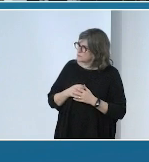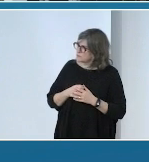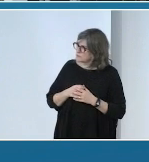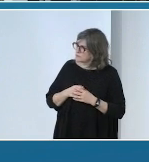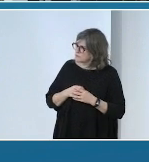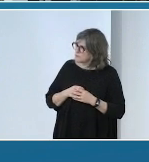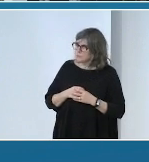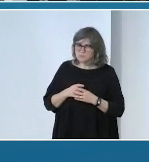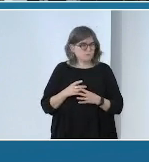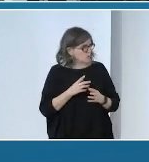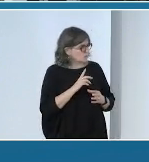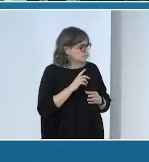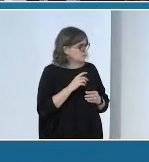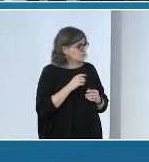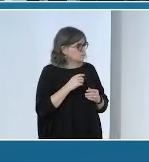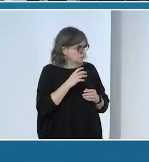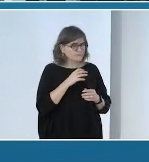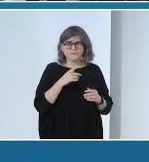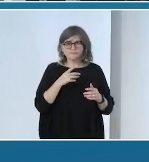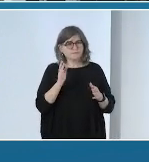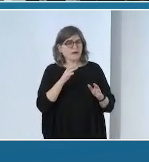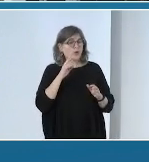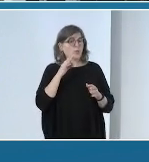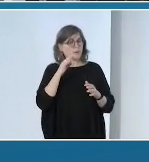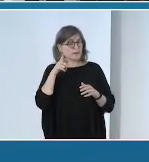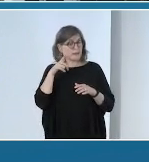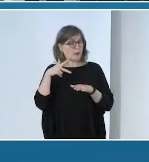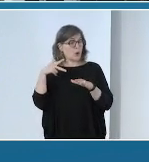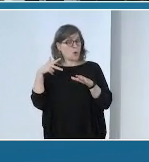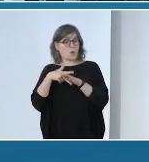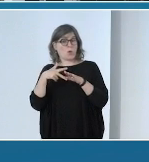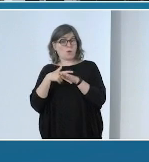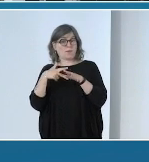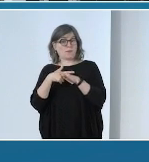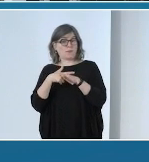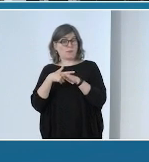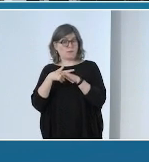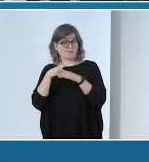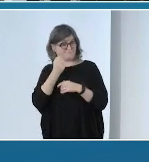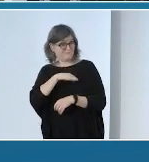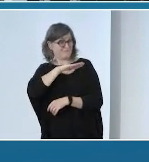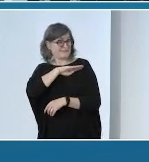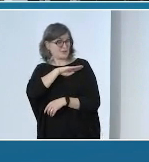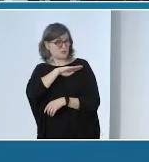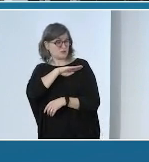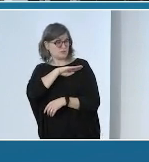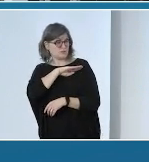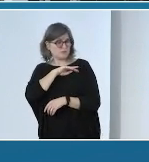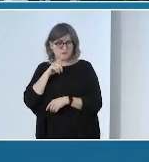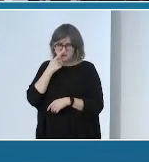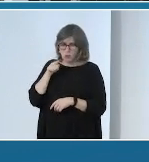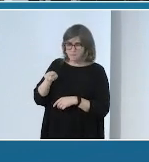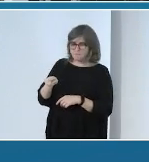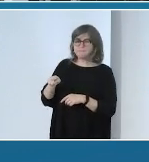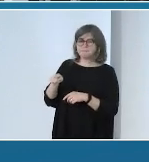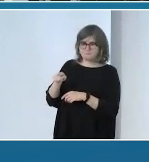Oui, ils ont précisé, mais au début, on n'avait pas. On peut penser que l'atteinte